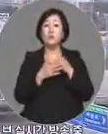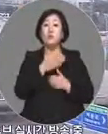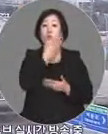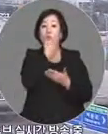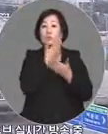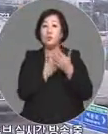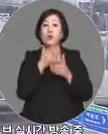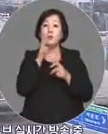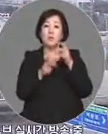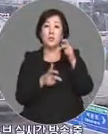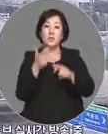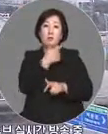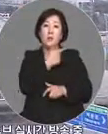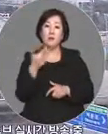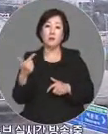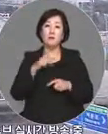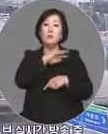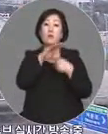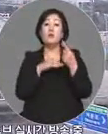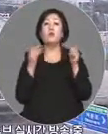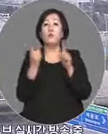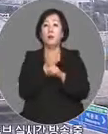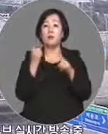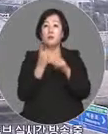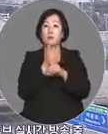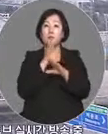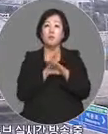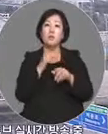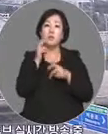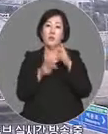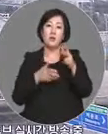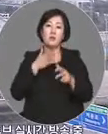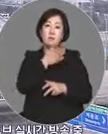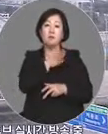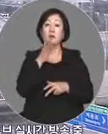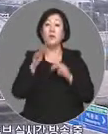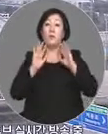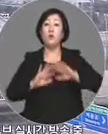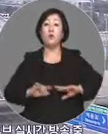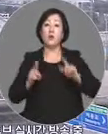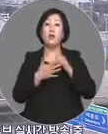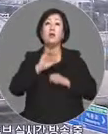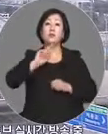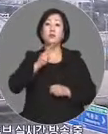산업에 우호적인 환경이 펼쳐지며 울산 산업계가 올해